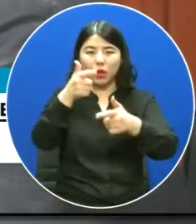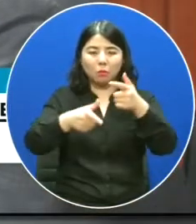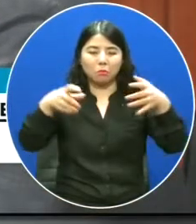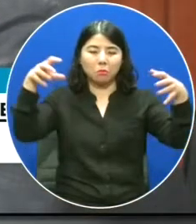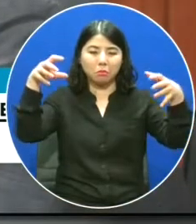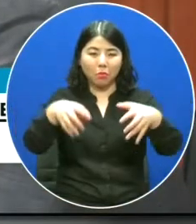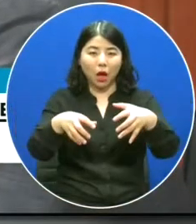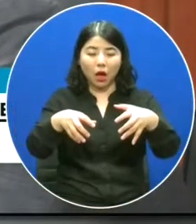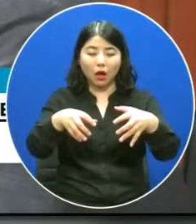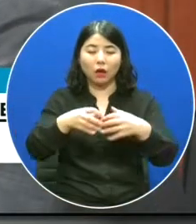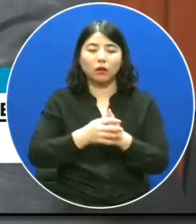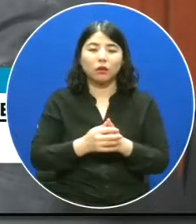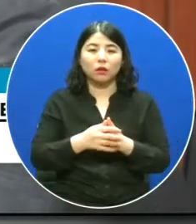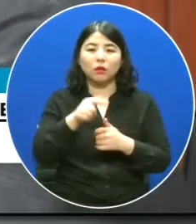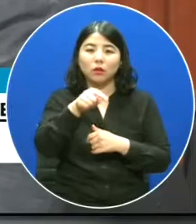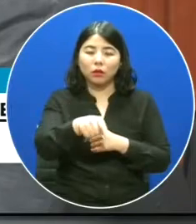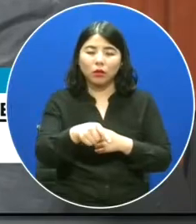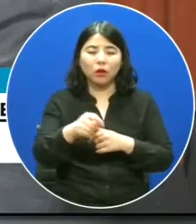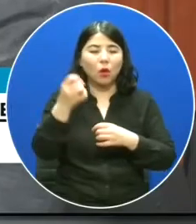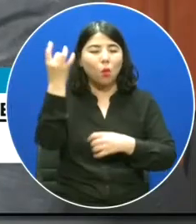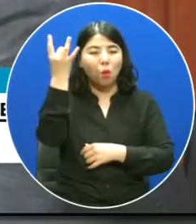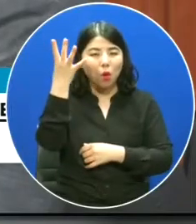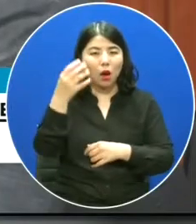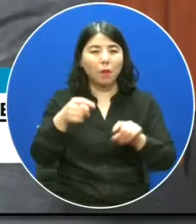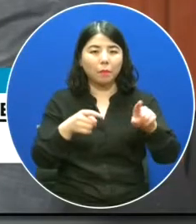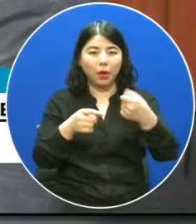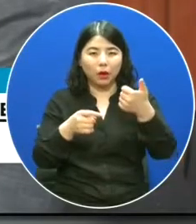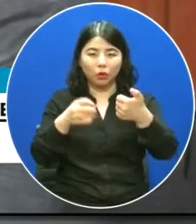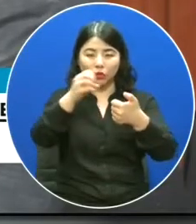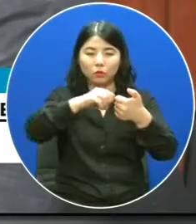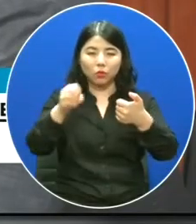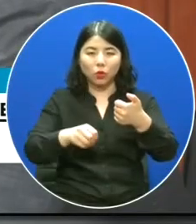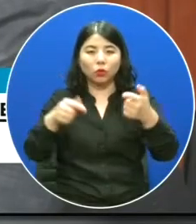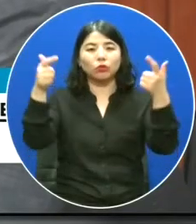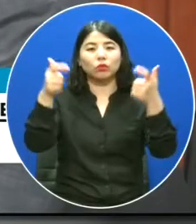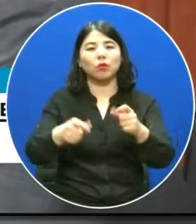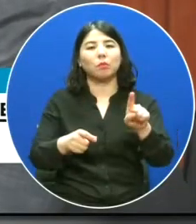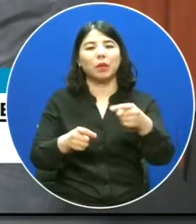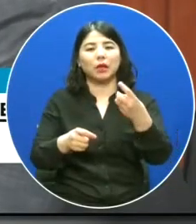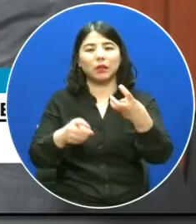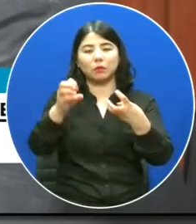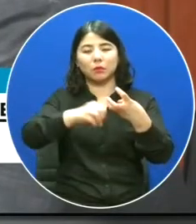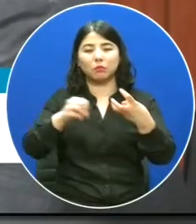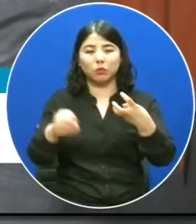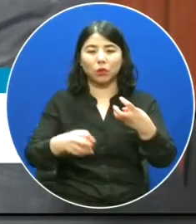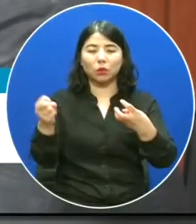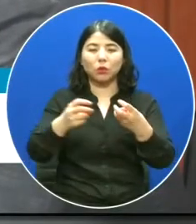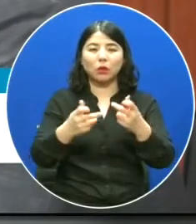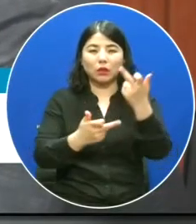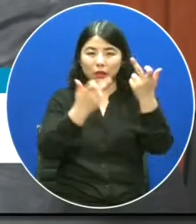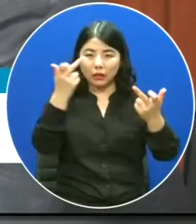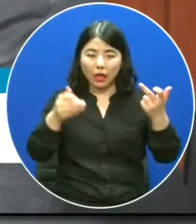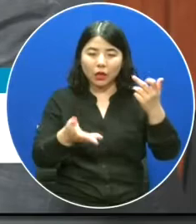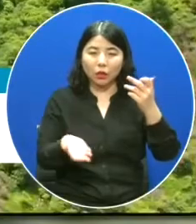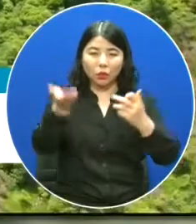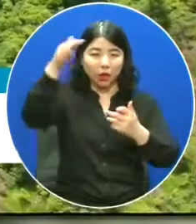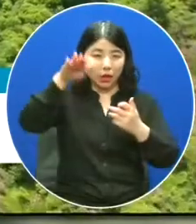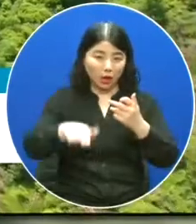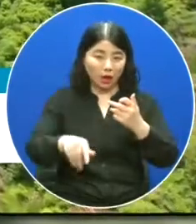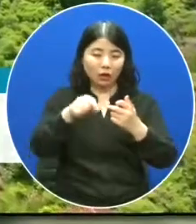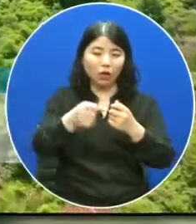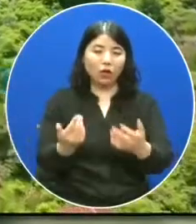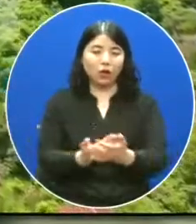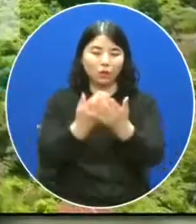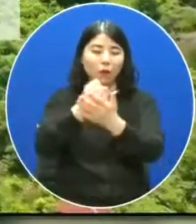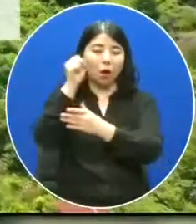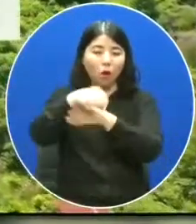밀집도인 임목축적도는 기존 150%에서 130%로 산 하단과 정상과의 표고차에 따른